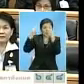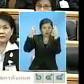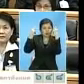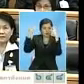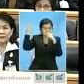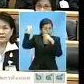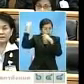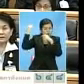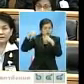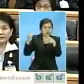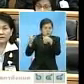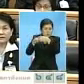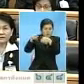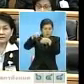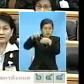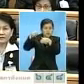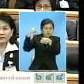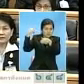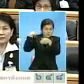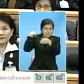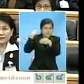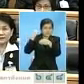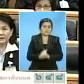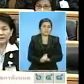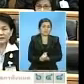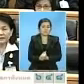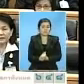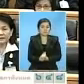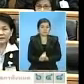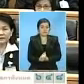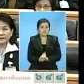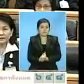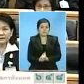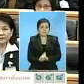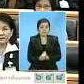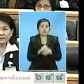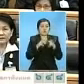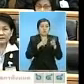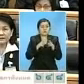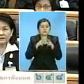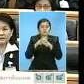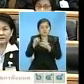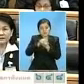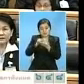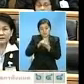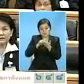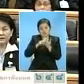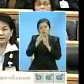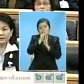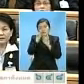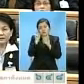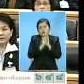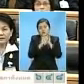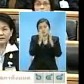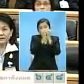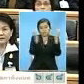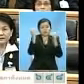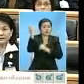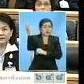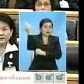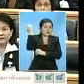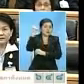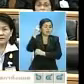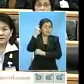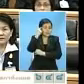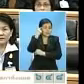พรรคการเมืองคนหนึ่งท่านประธานครับด้วยความรู้เท่าไม่ถึงการของคณะร่างรัฐธรรมนูญที่ผ่านมาคิ